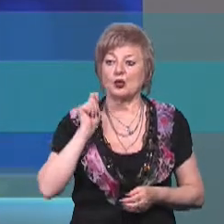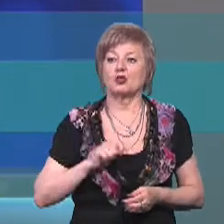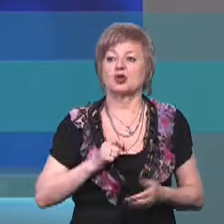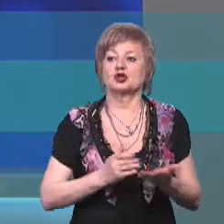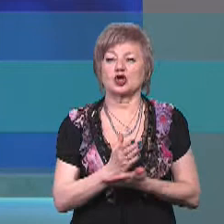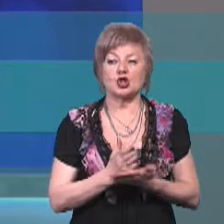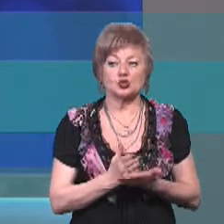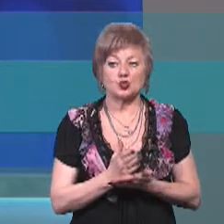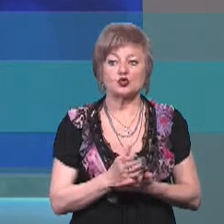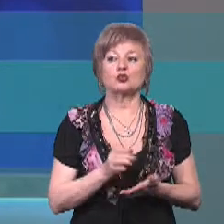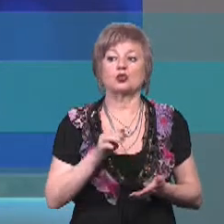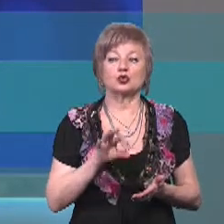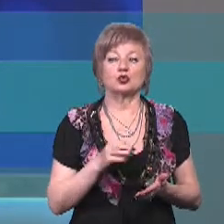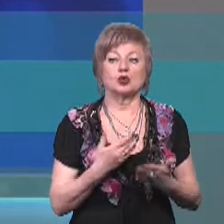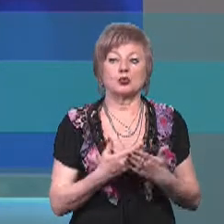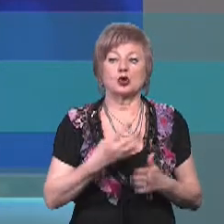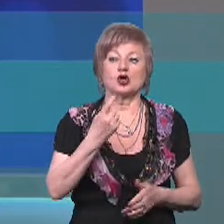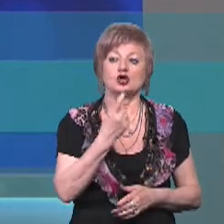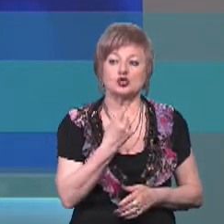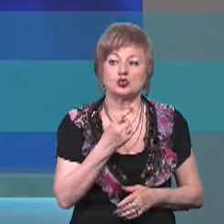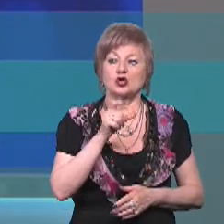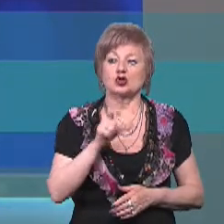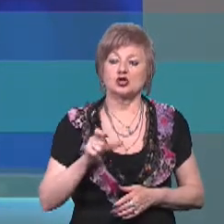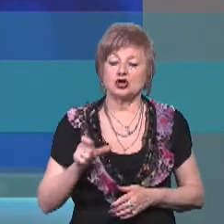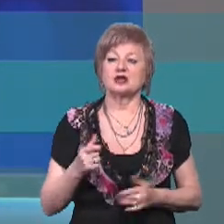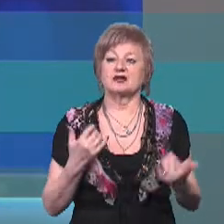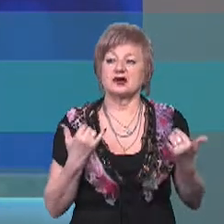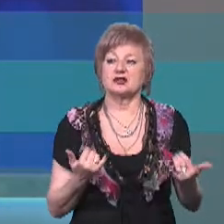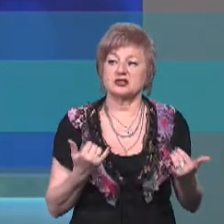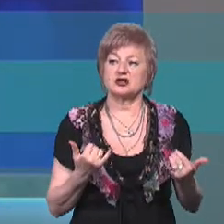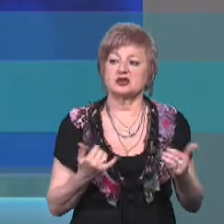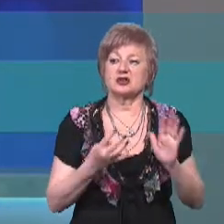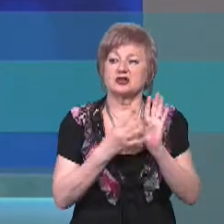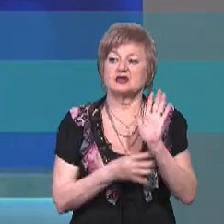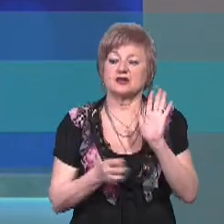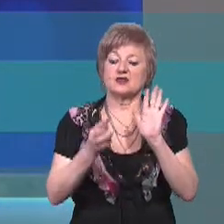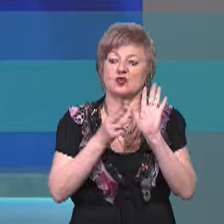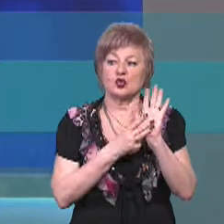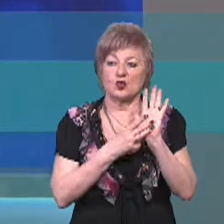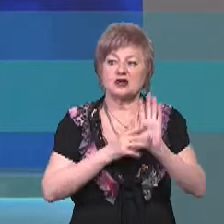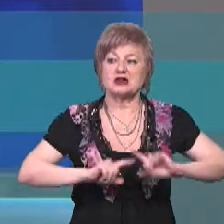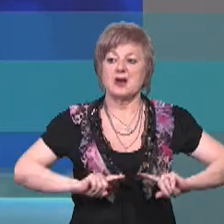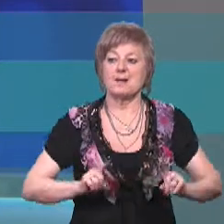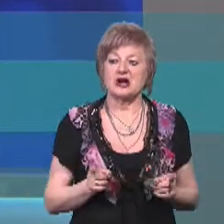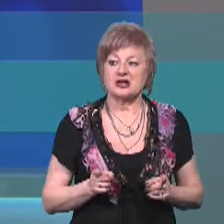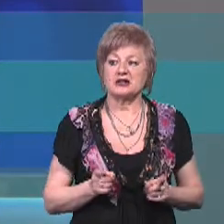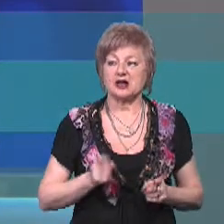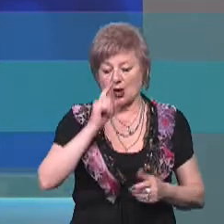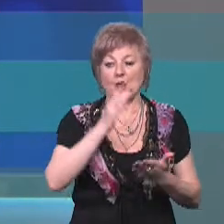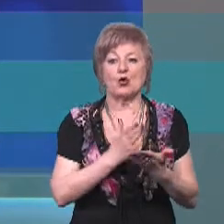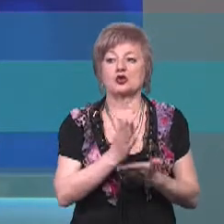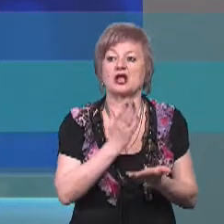служби, то близько сотні, а саме на даний момент цифра 98 полонених